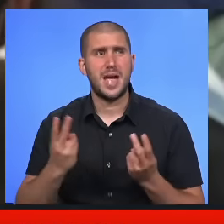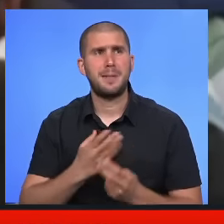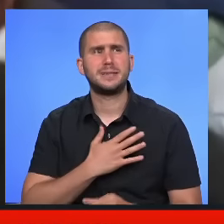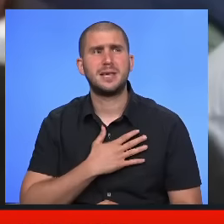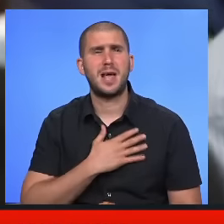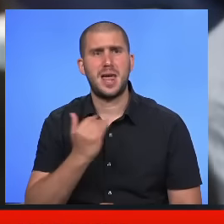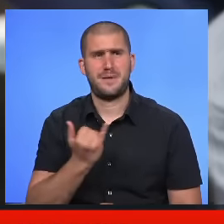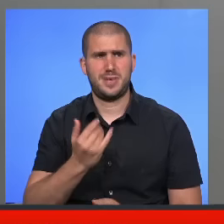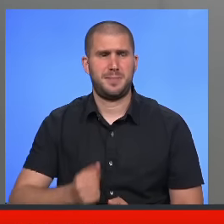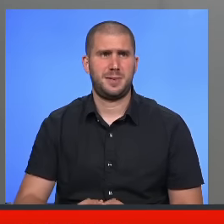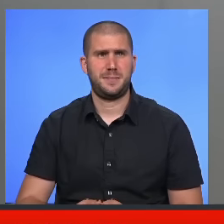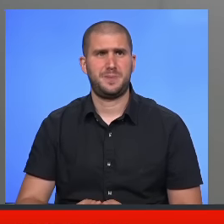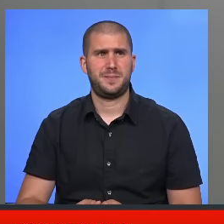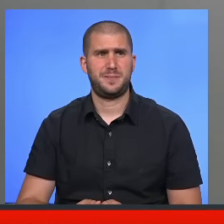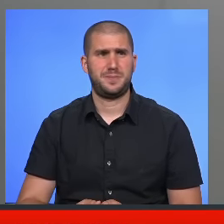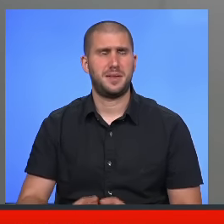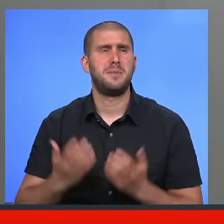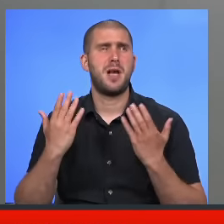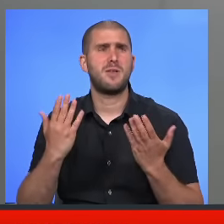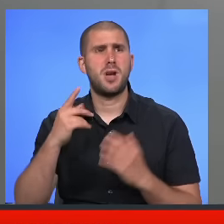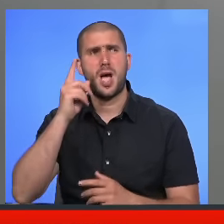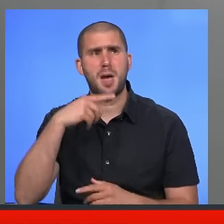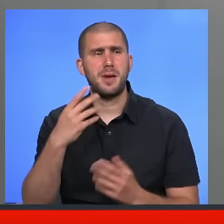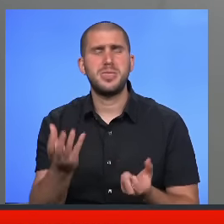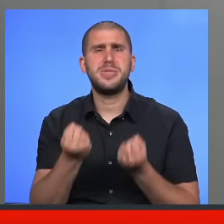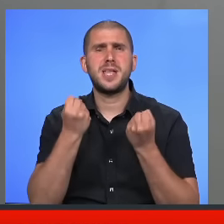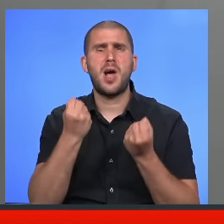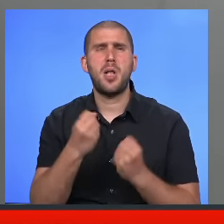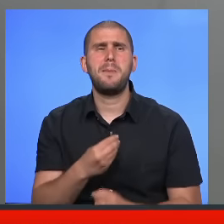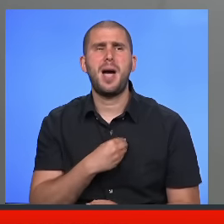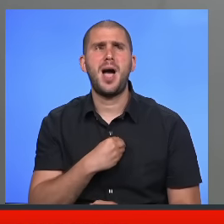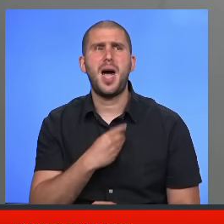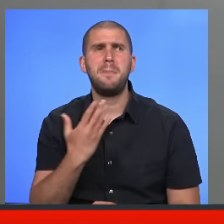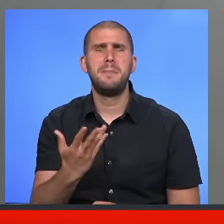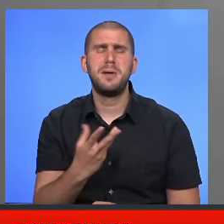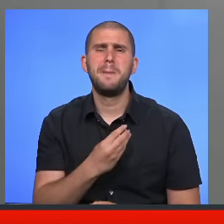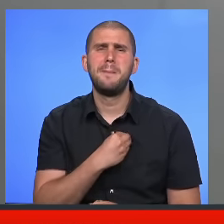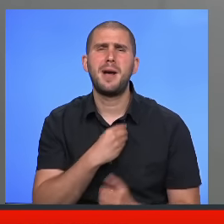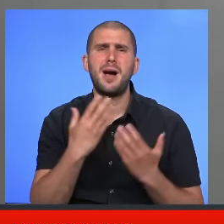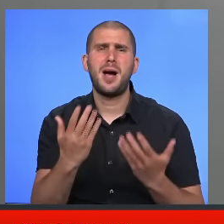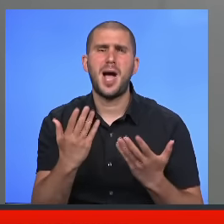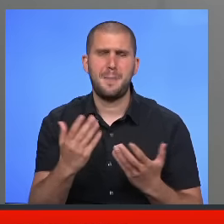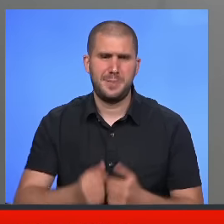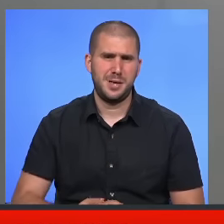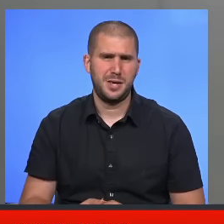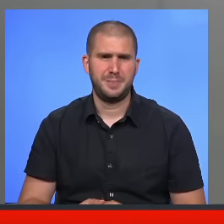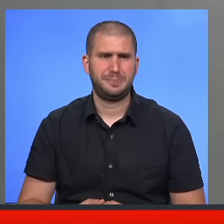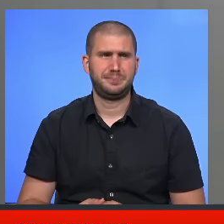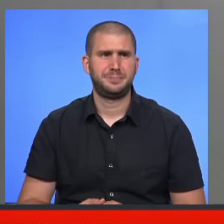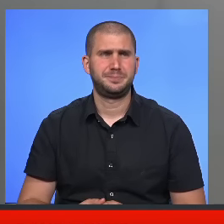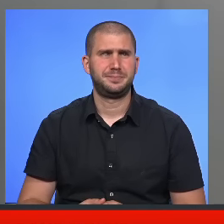הלב. בבקשה, אבא, תגאל אותנו ברחמים,